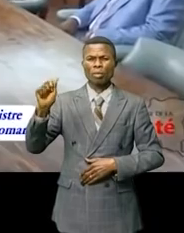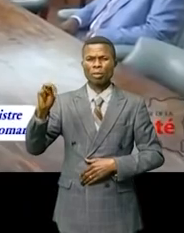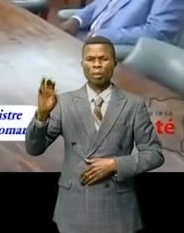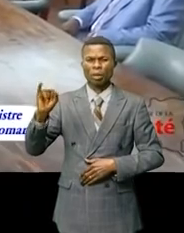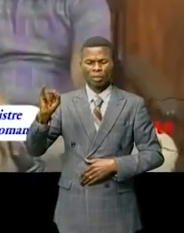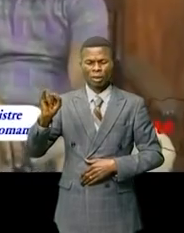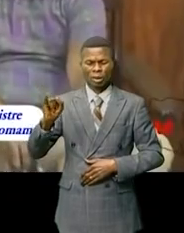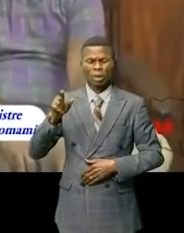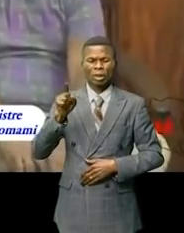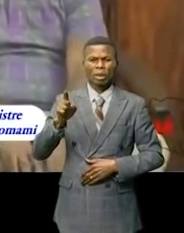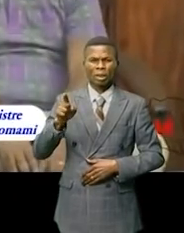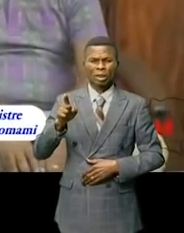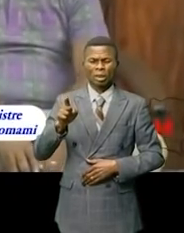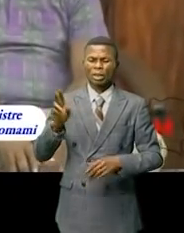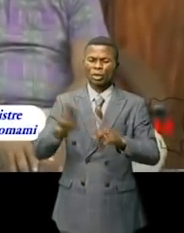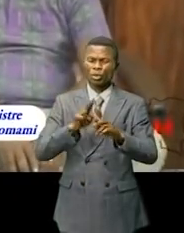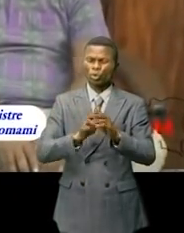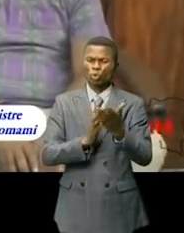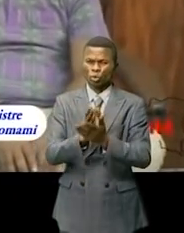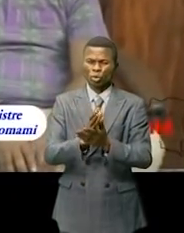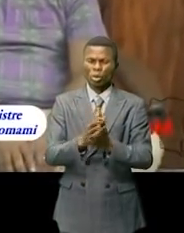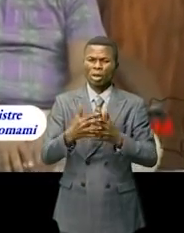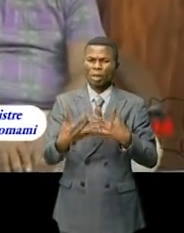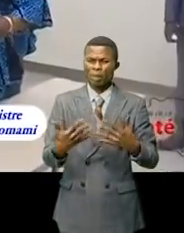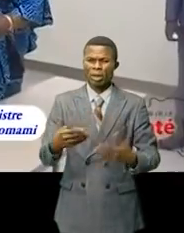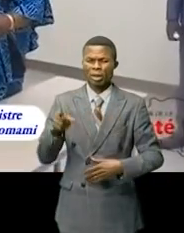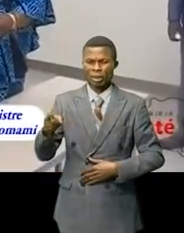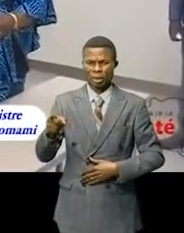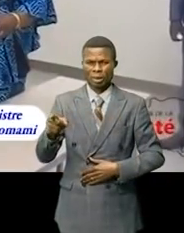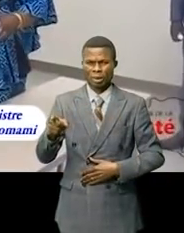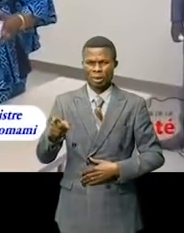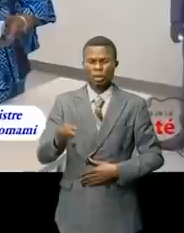batam et à nani à l' usage rationnel de ce matériel